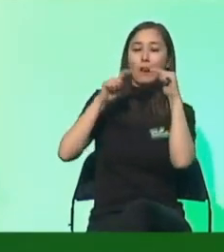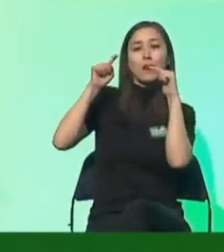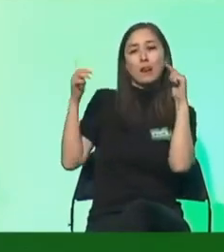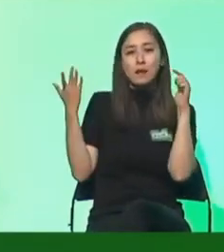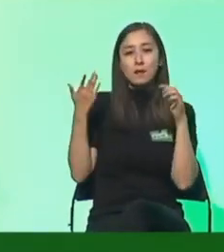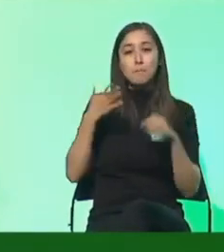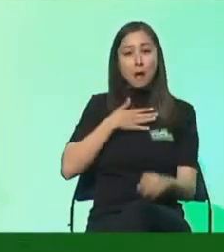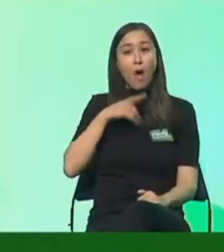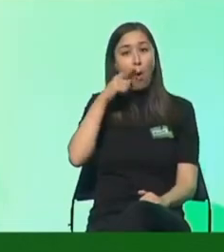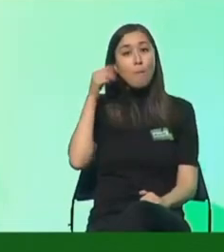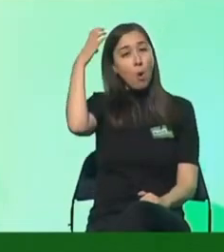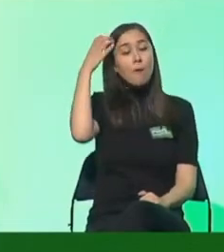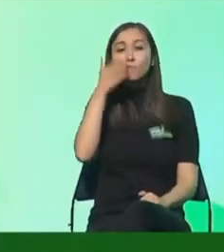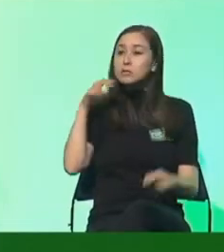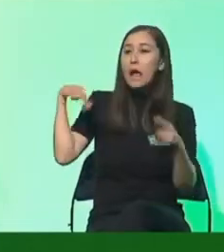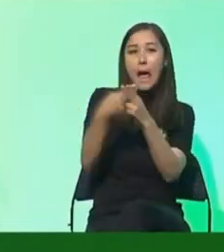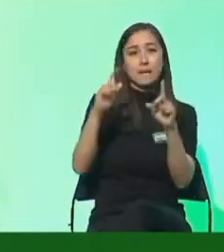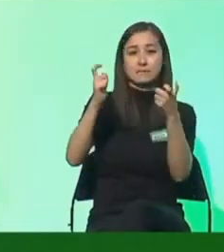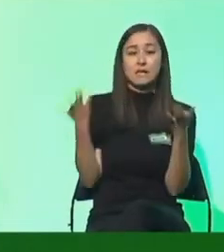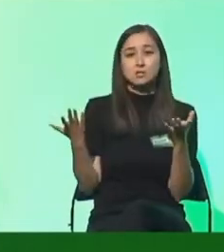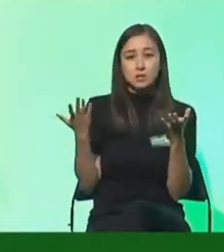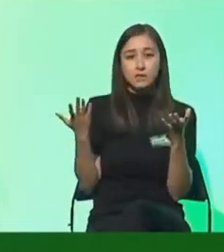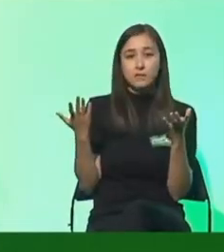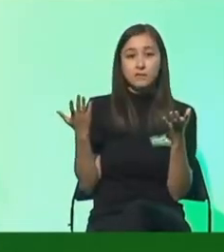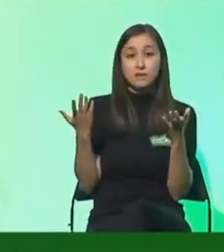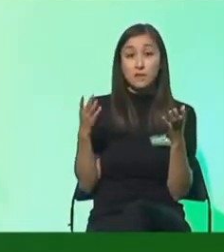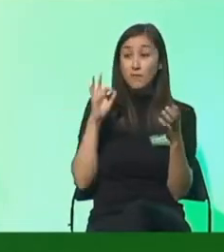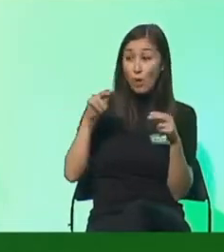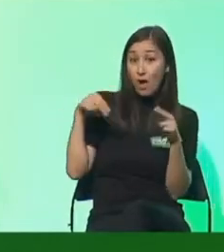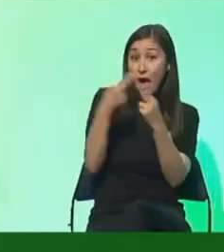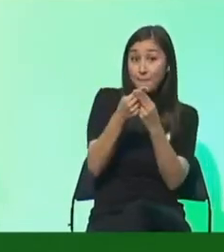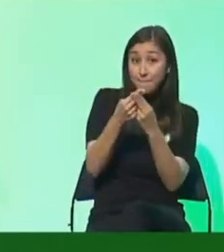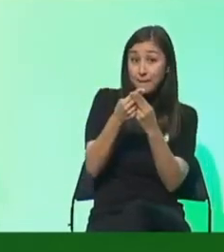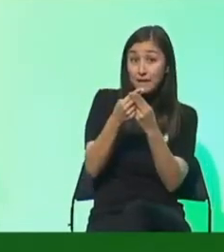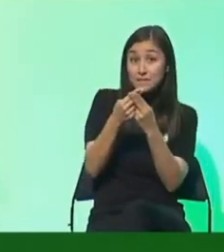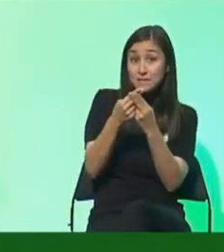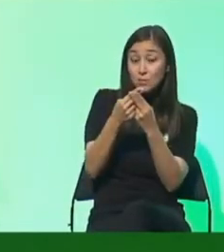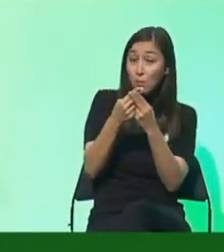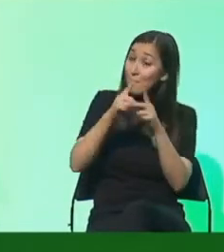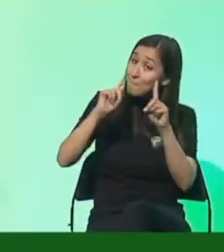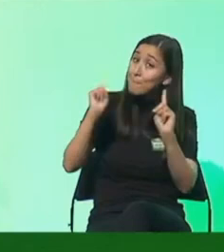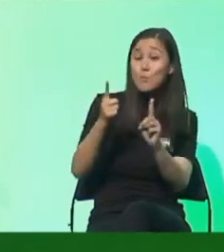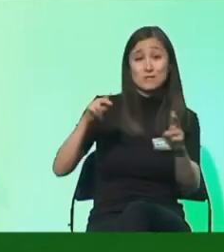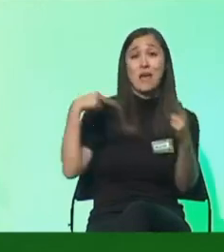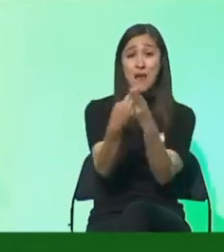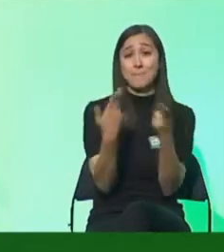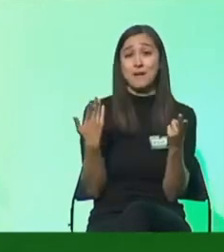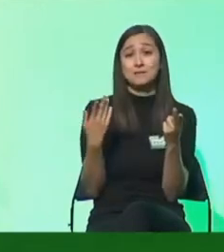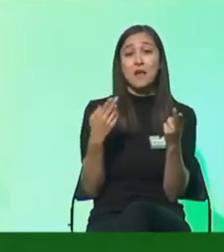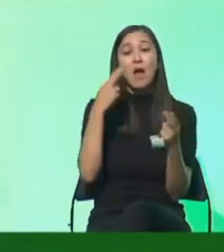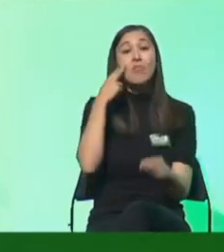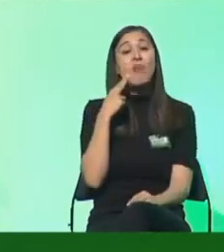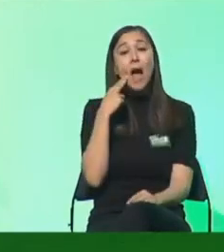Großeltern wollten dazugehören in diesem Land. Und um dazuzugehören, mussten sie sich anpassen. Sie haben nicht mal ihren Namen